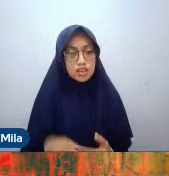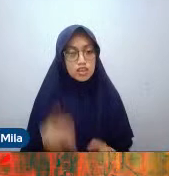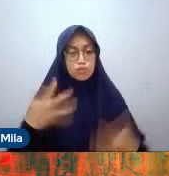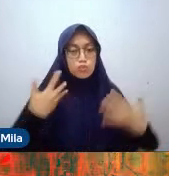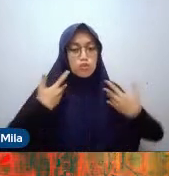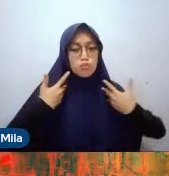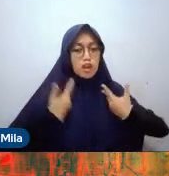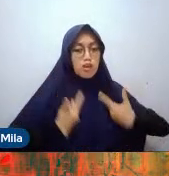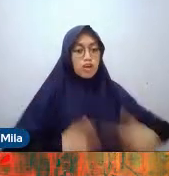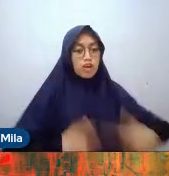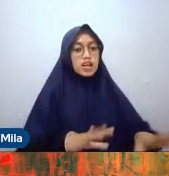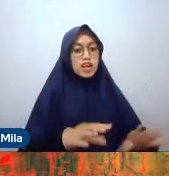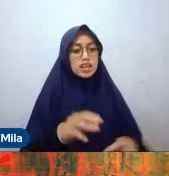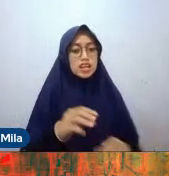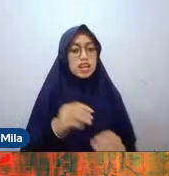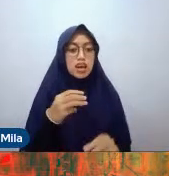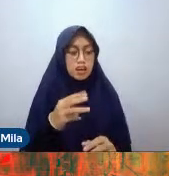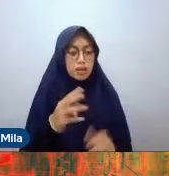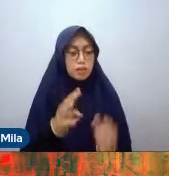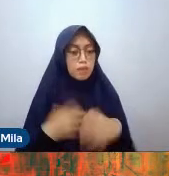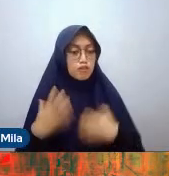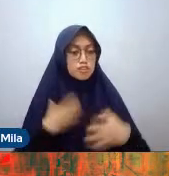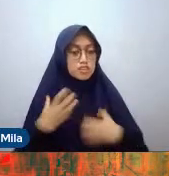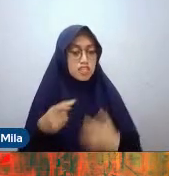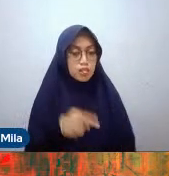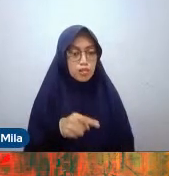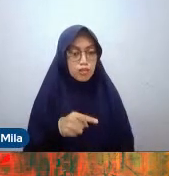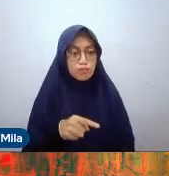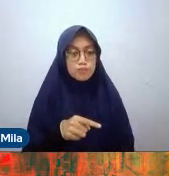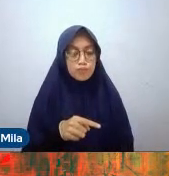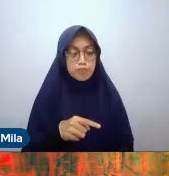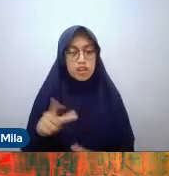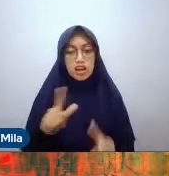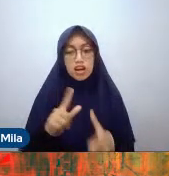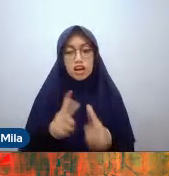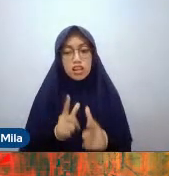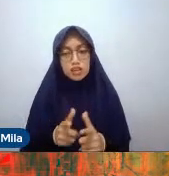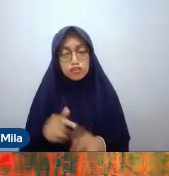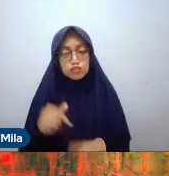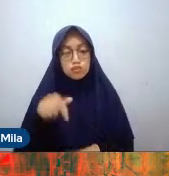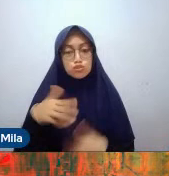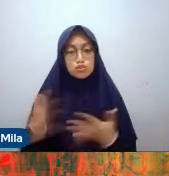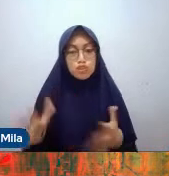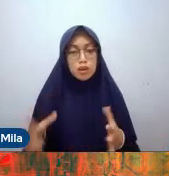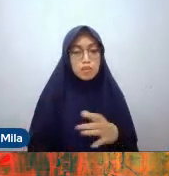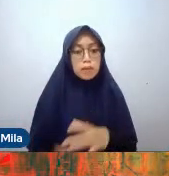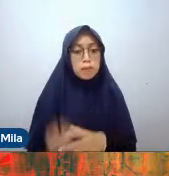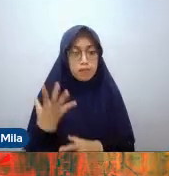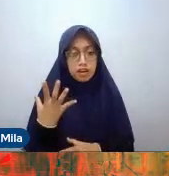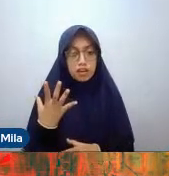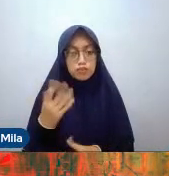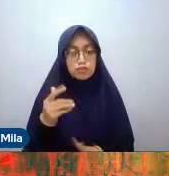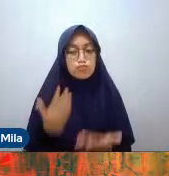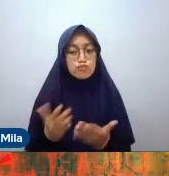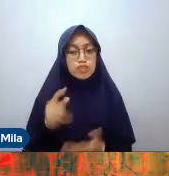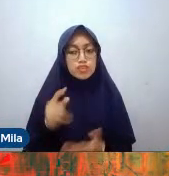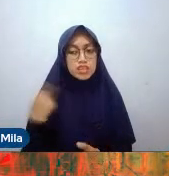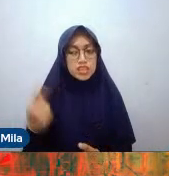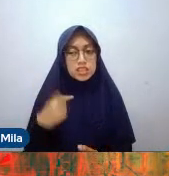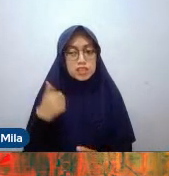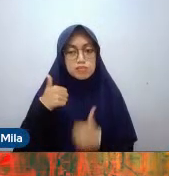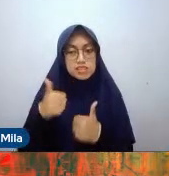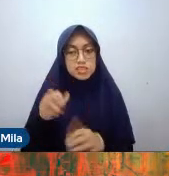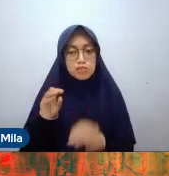meluapkan emosinya seperti itu. Nah, ketika sudah mulai berkembang tahapannya, itu mungkin kita mulai mengajari mereka untuk